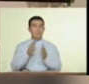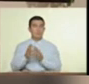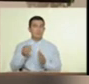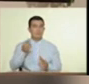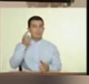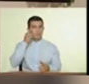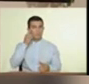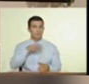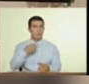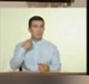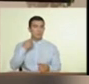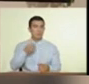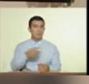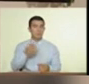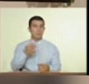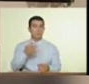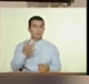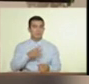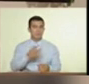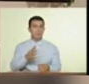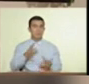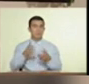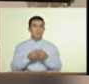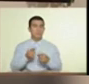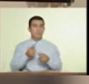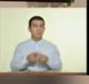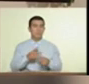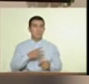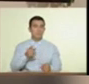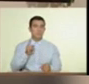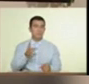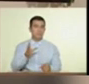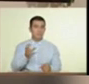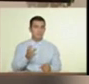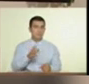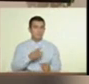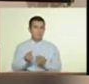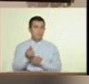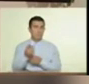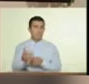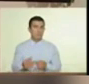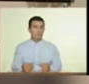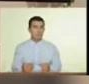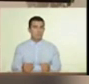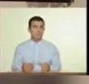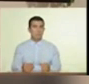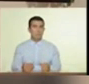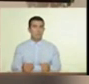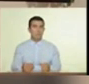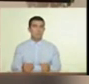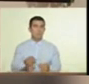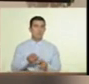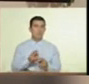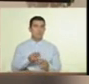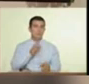o'ylagan sonini 45 ga ko'paytirdi va ularni qo'shganda 1500 hosil bo'libdi. Demak, biz